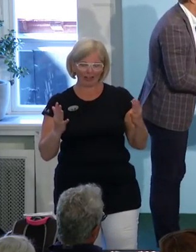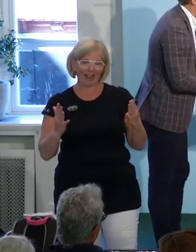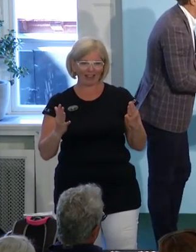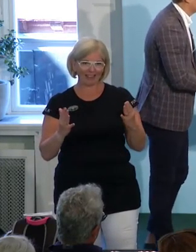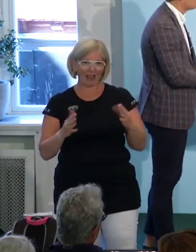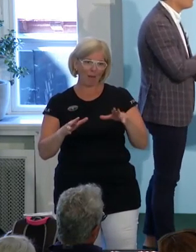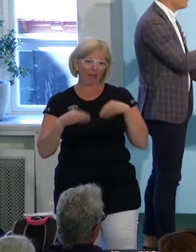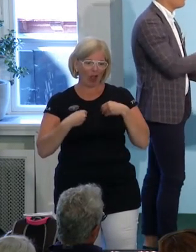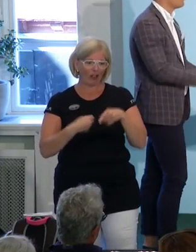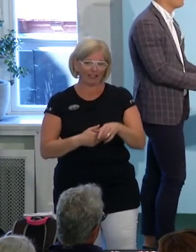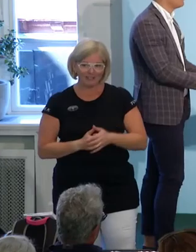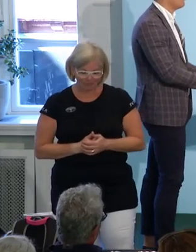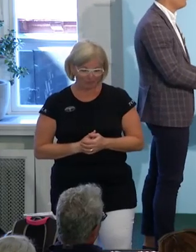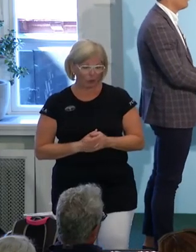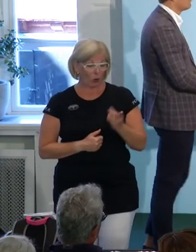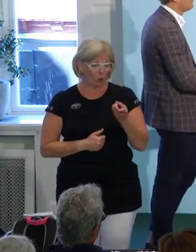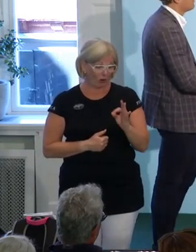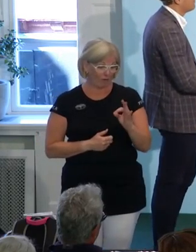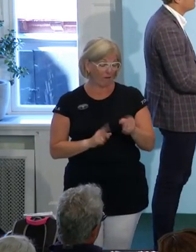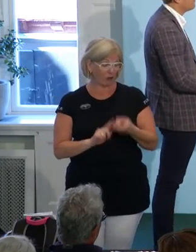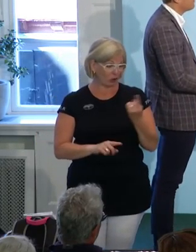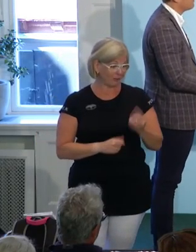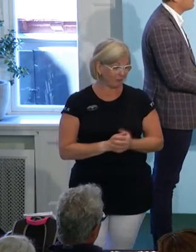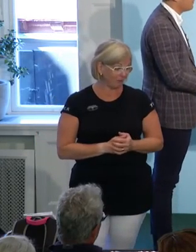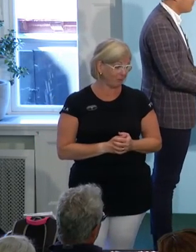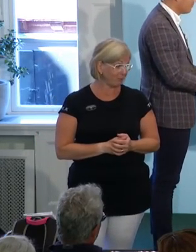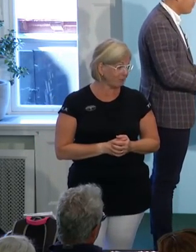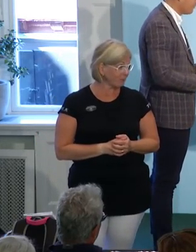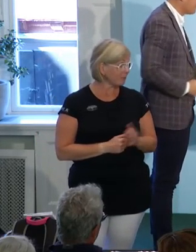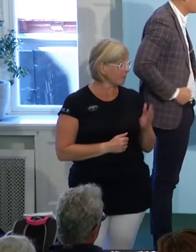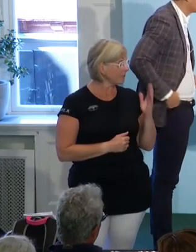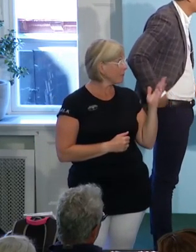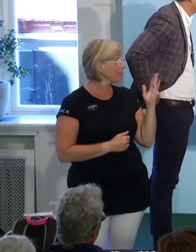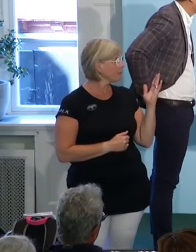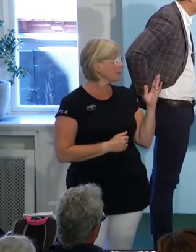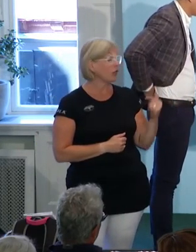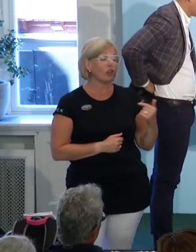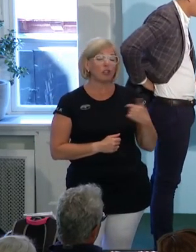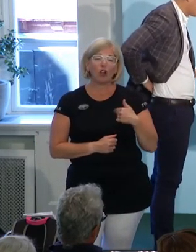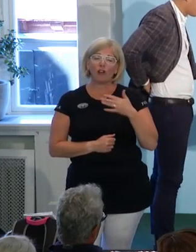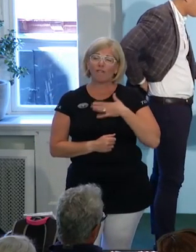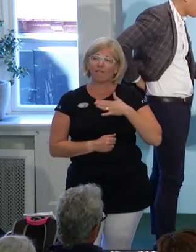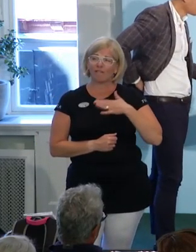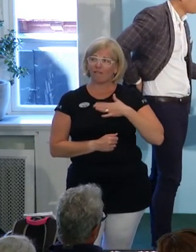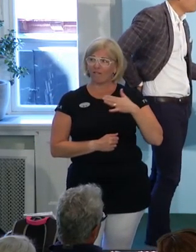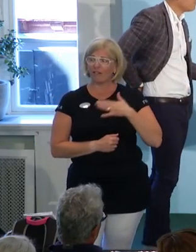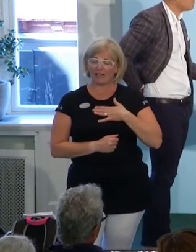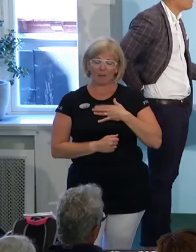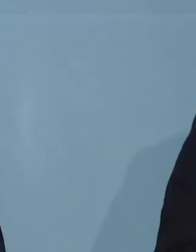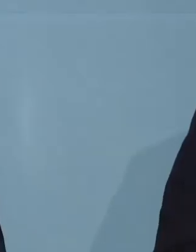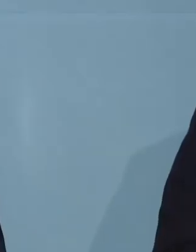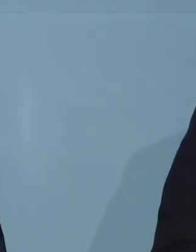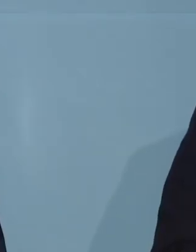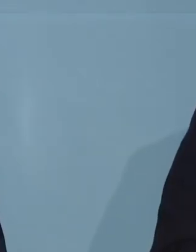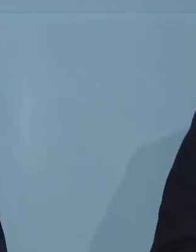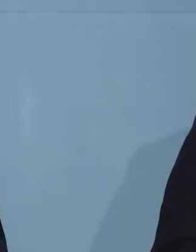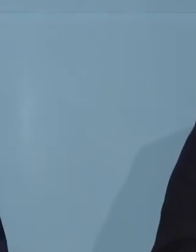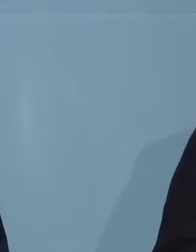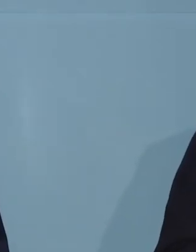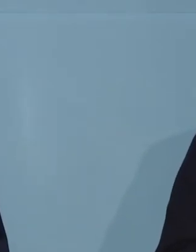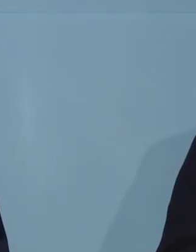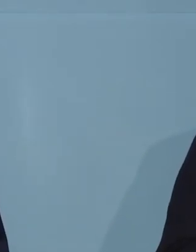Ulf här. Vad vill du skicka med Cecilia? Ja, jag skulle vilja att man tittar på två saker. Det ena är då